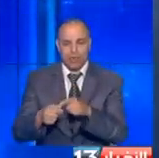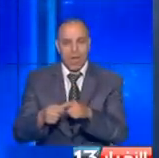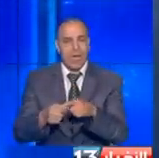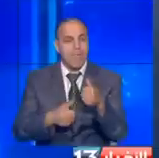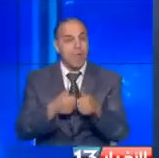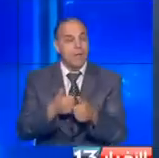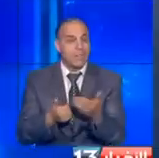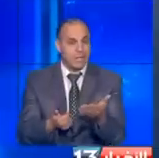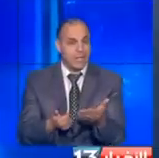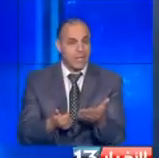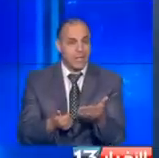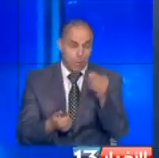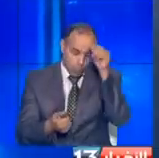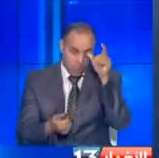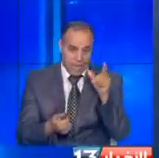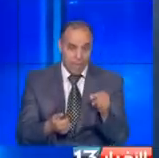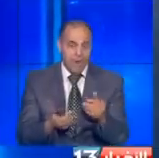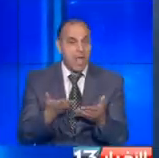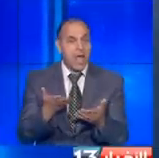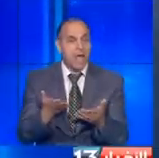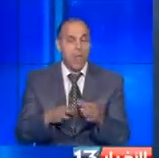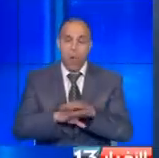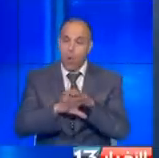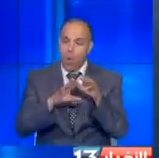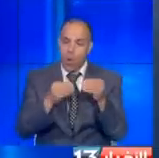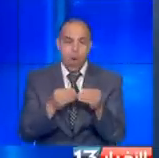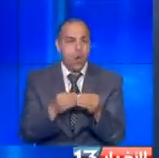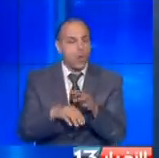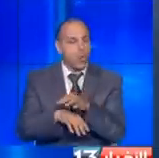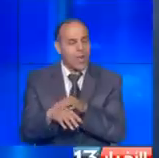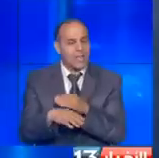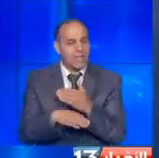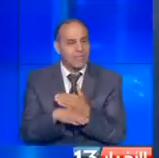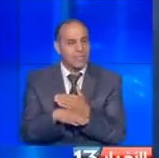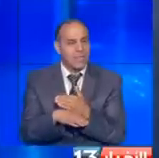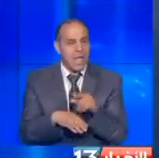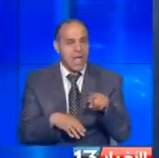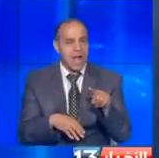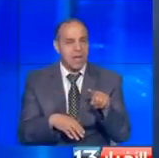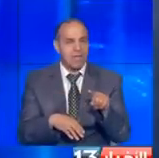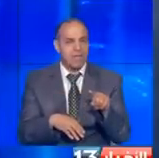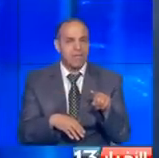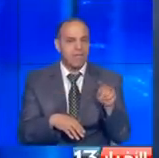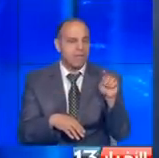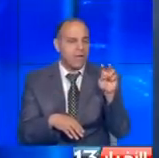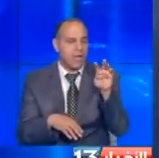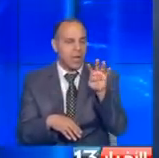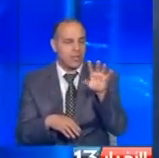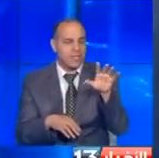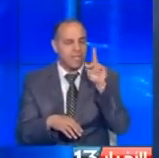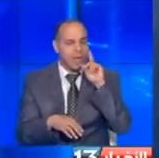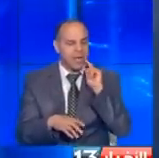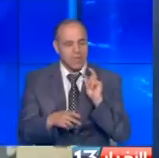هذه المناظرة الوطنية، والذين يبلغ عددهم في هذه الولاية نحو 1047 تلميذ